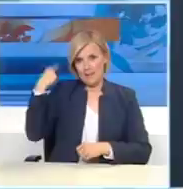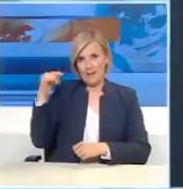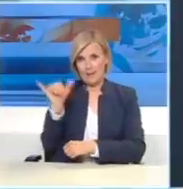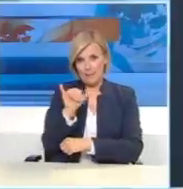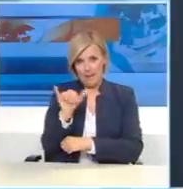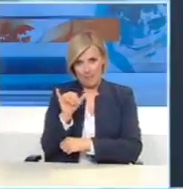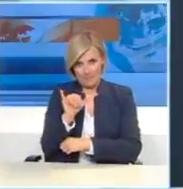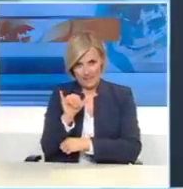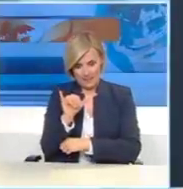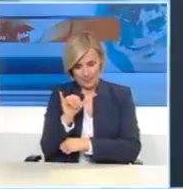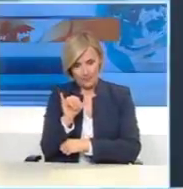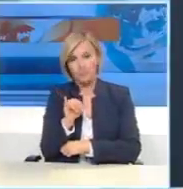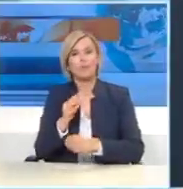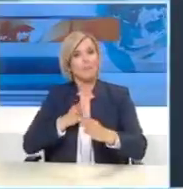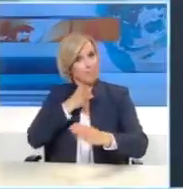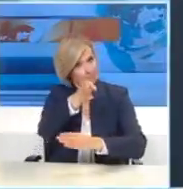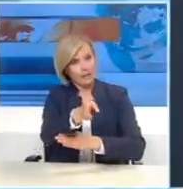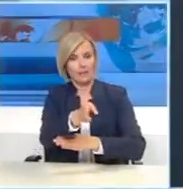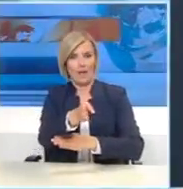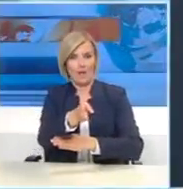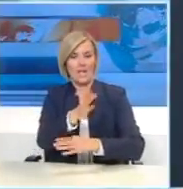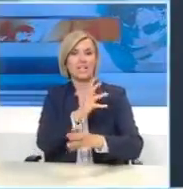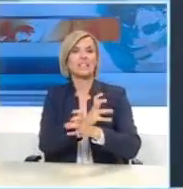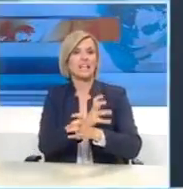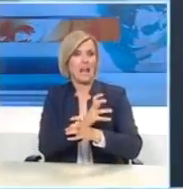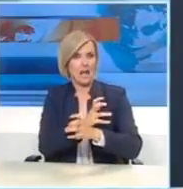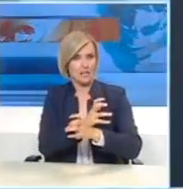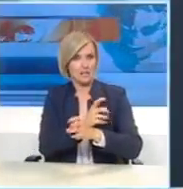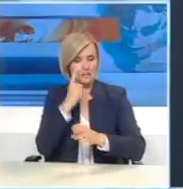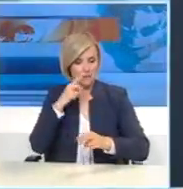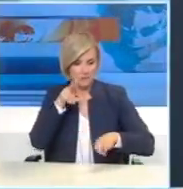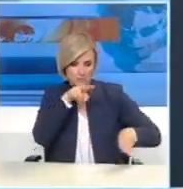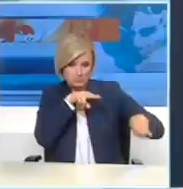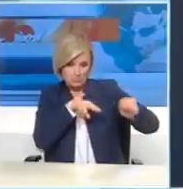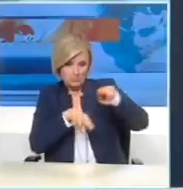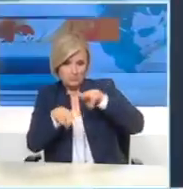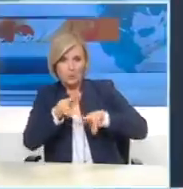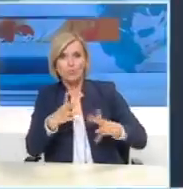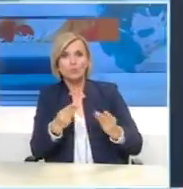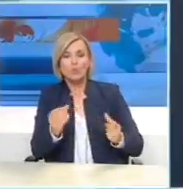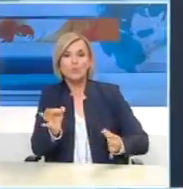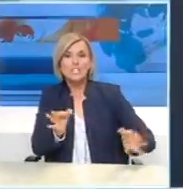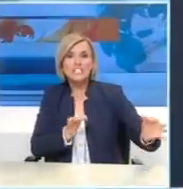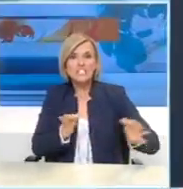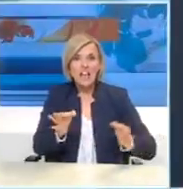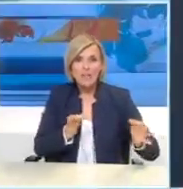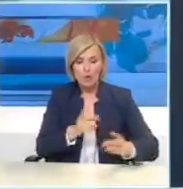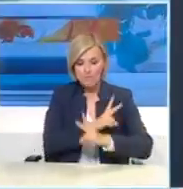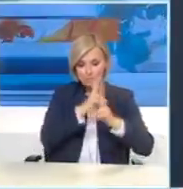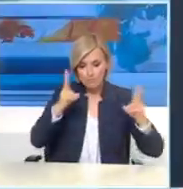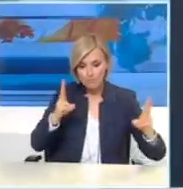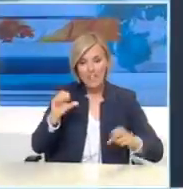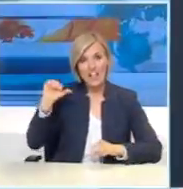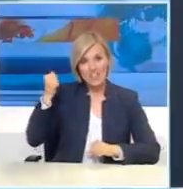Διαφάνειας Άγγελος Μπίνης μετέβη στην κλινική για μια πρώτη εκτίμηση της κατάστασης και το σχεδιασμό του ελέγχου από την Αρχή Διαφάνειας.